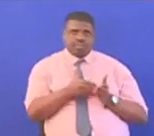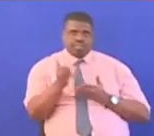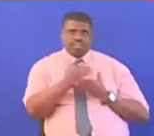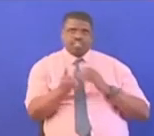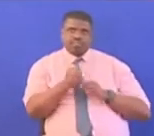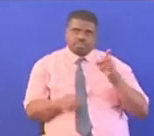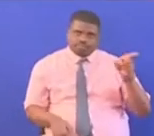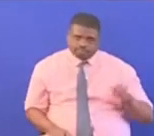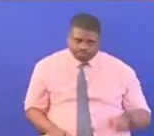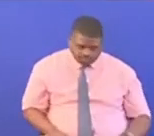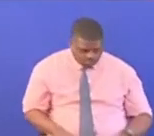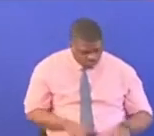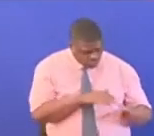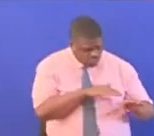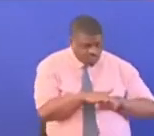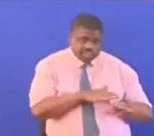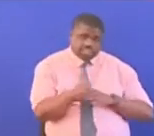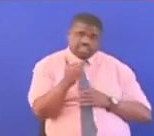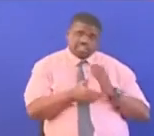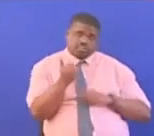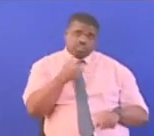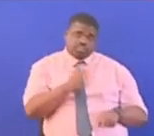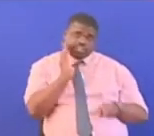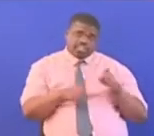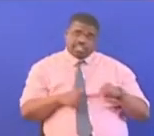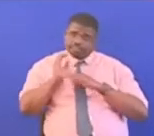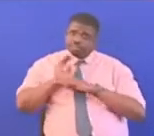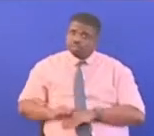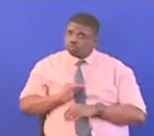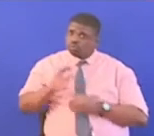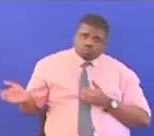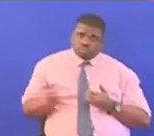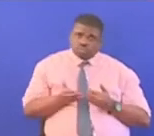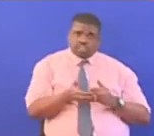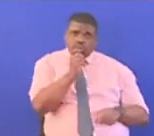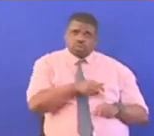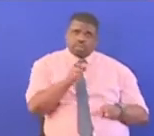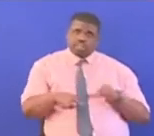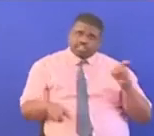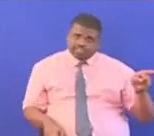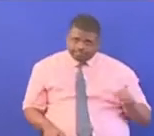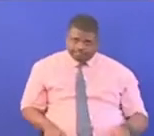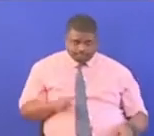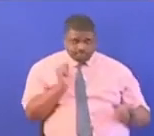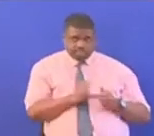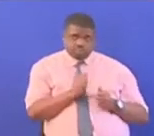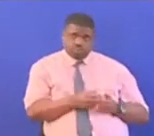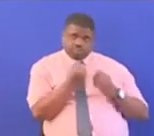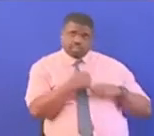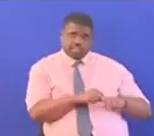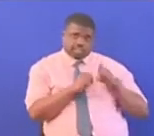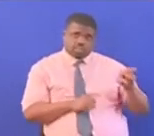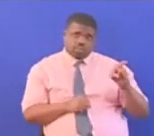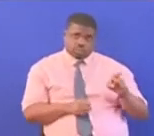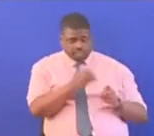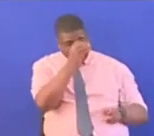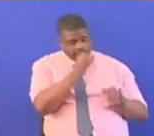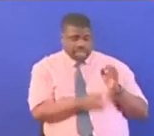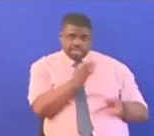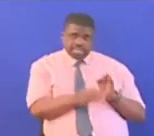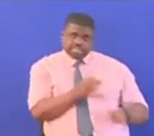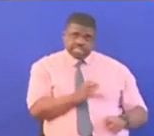maeneo hayo na kueleza maeneo ambayo serikali imeridhia kuyarudisha kwa wananchi. Kilichokuja kutekelezwa katika uhalisia